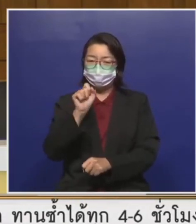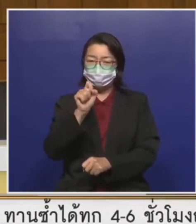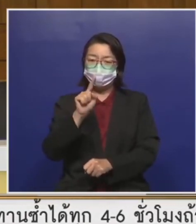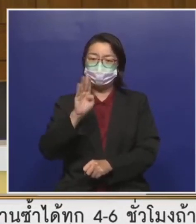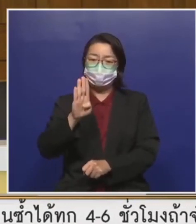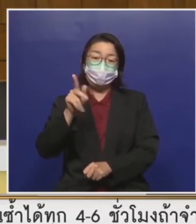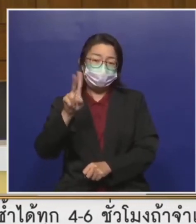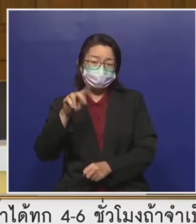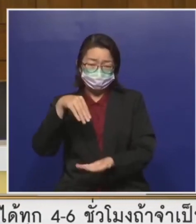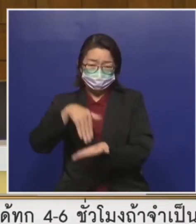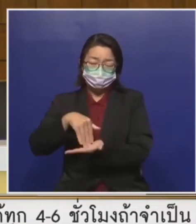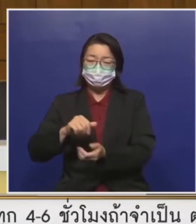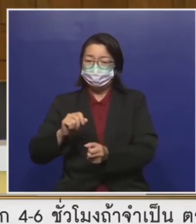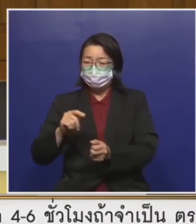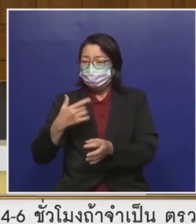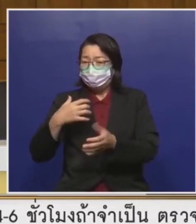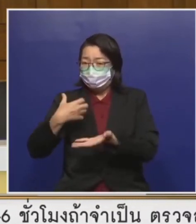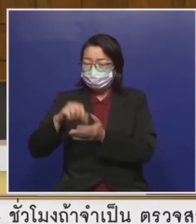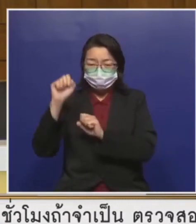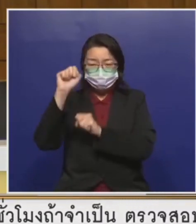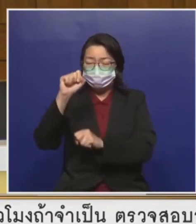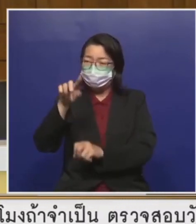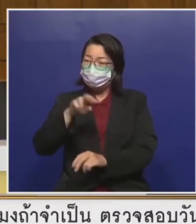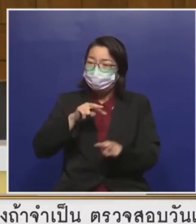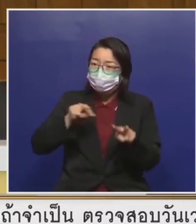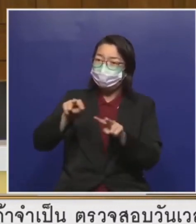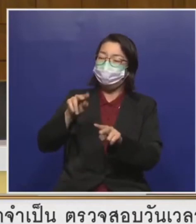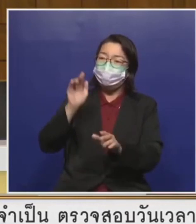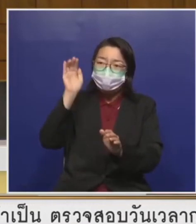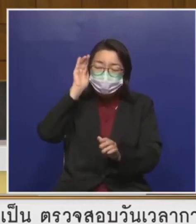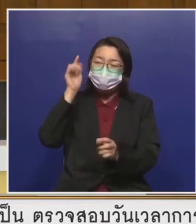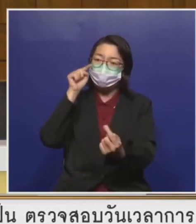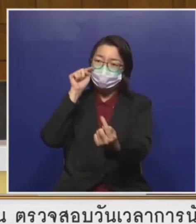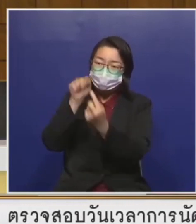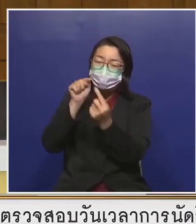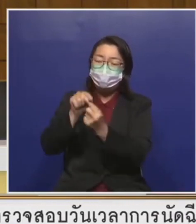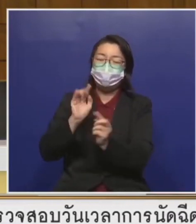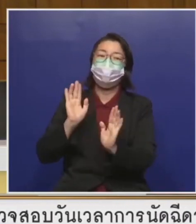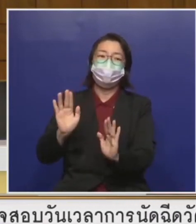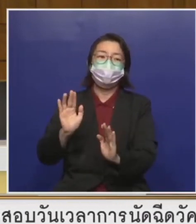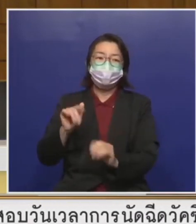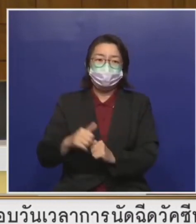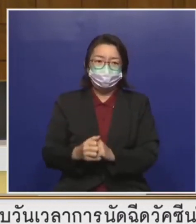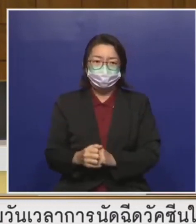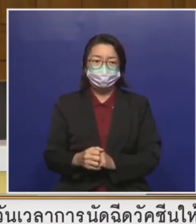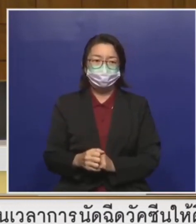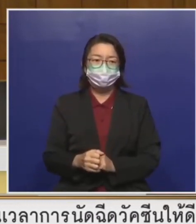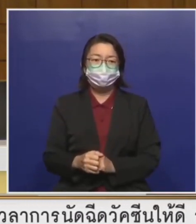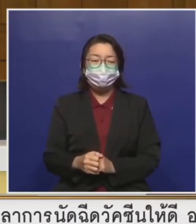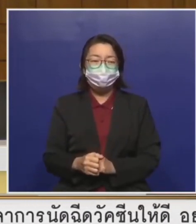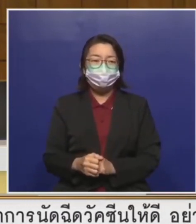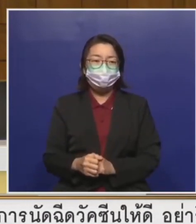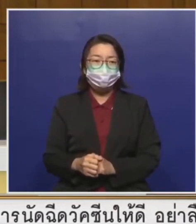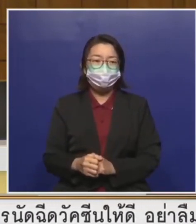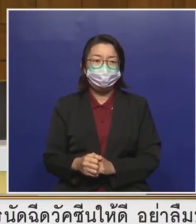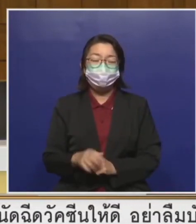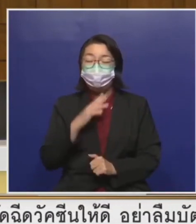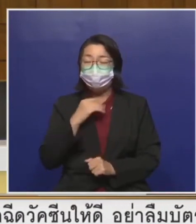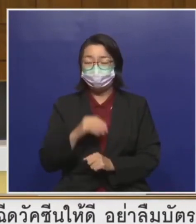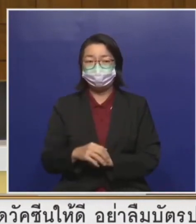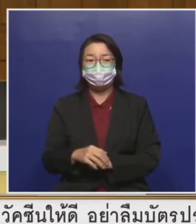ค.เป็นการพิจารณาร่วมกันทุกคนต้องเห็นชอบร่วมกันเพราะฉะนั้นการพูดที่นอกจากสบค.อนุมัติแล้วไม่ถูกต้องทั้งสิ้น